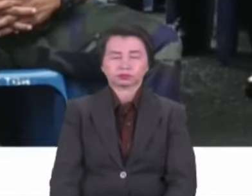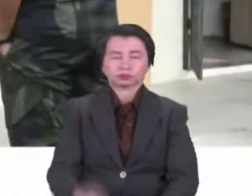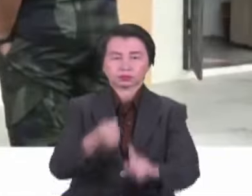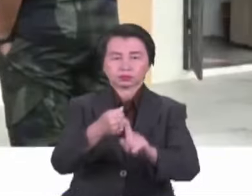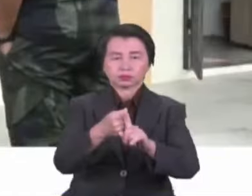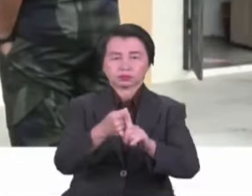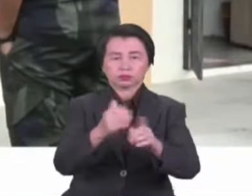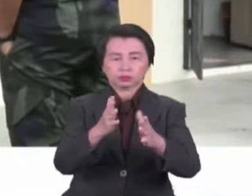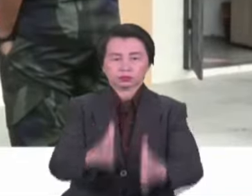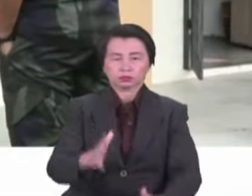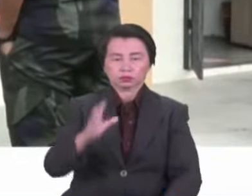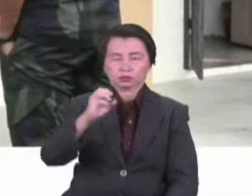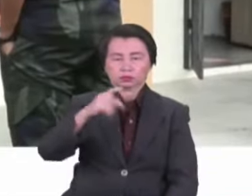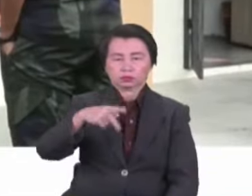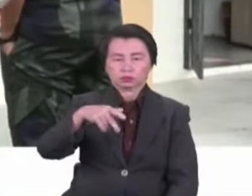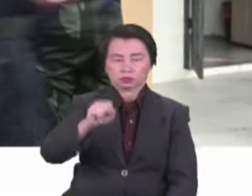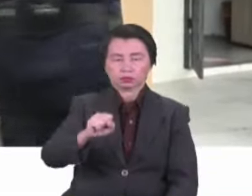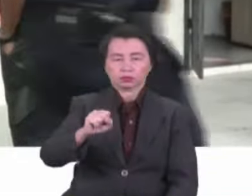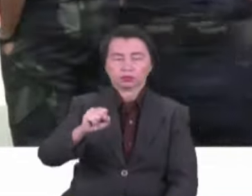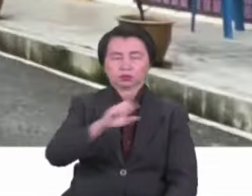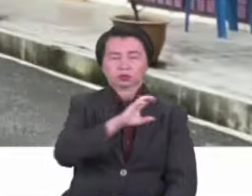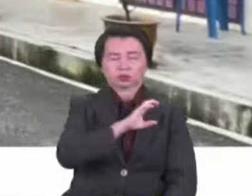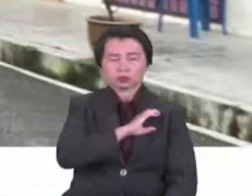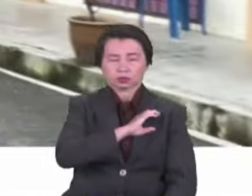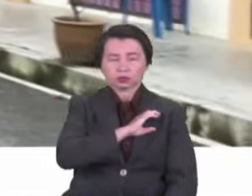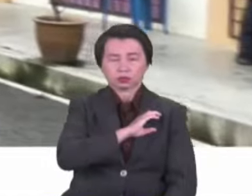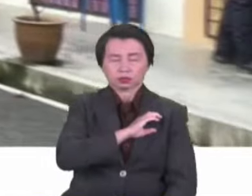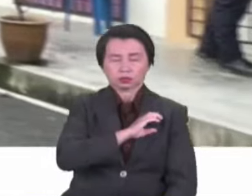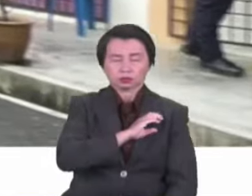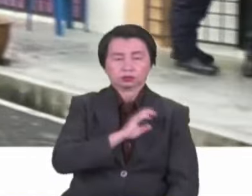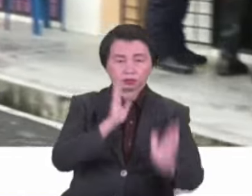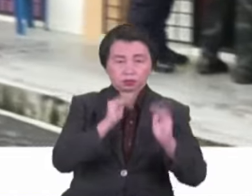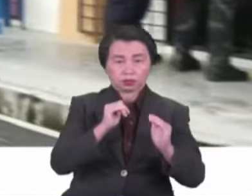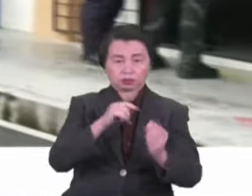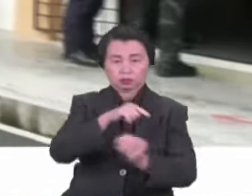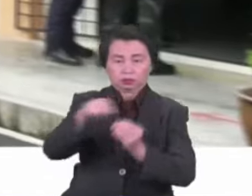Pengarah operasi PRU 15 PDRM, Datuk Sri Hazani Ghazali